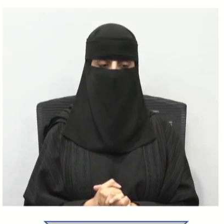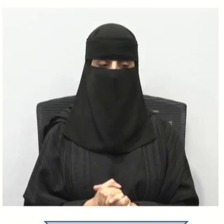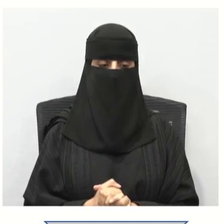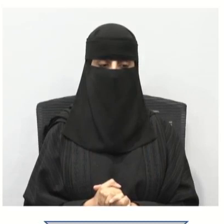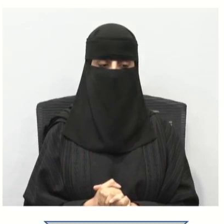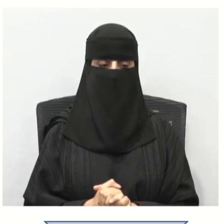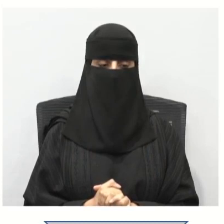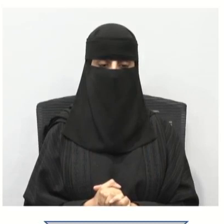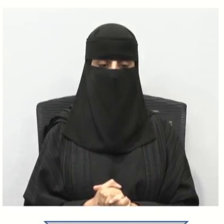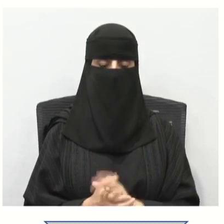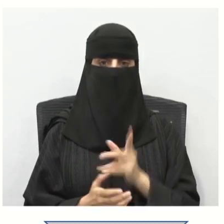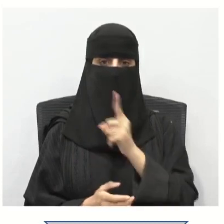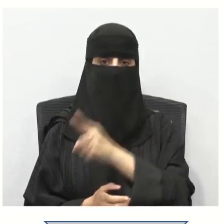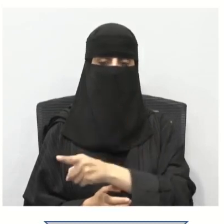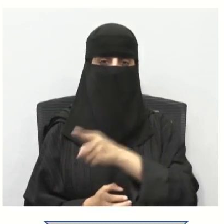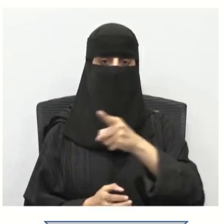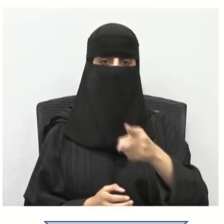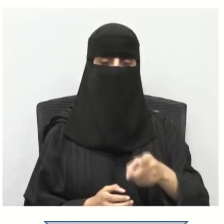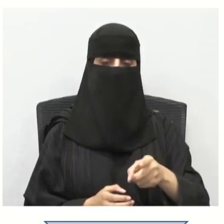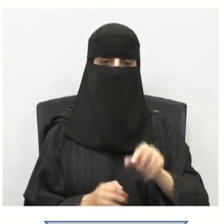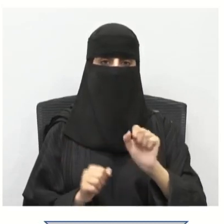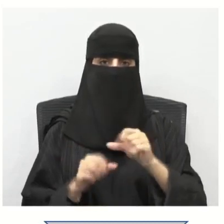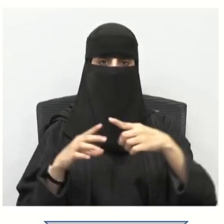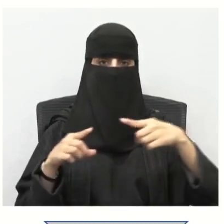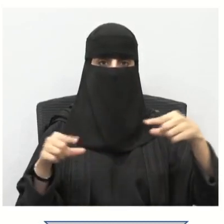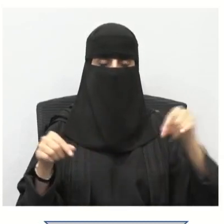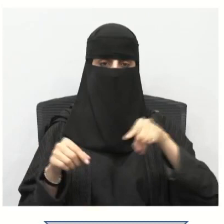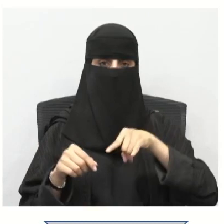الجميله وما هذا الجناحان